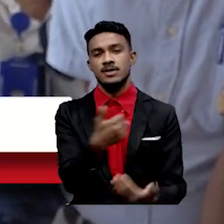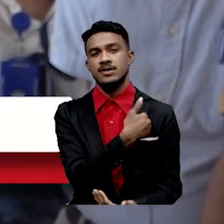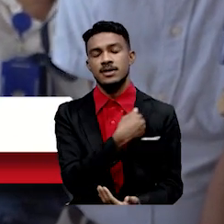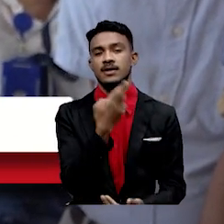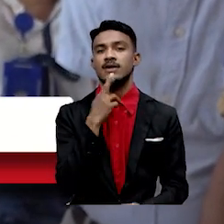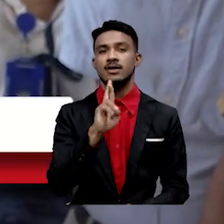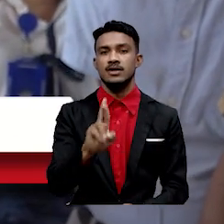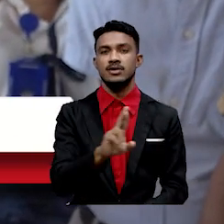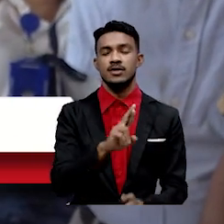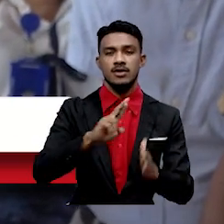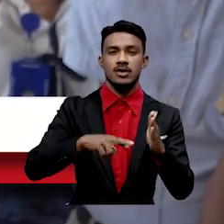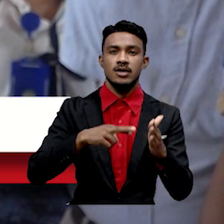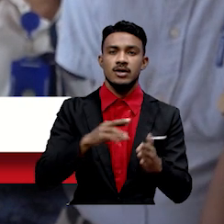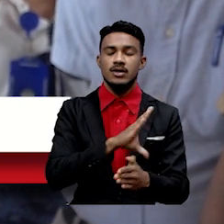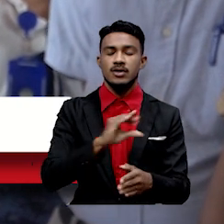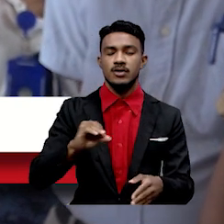maka ninia hung né